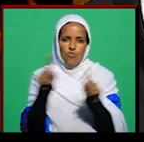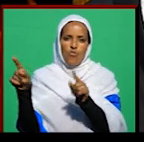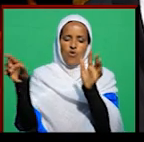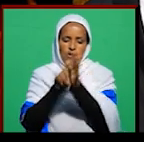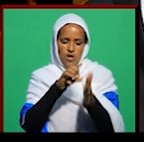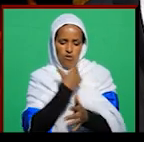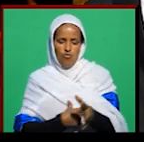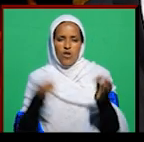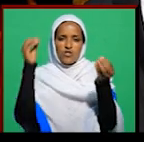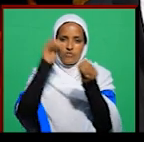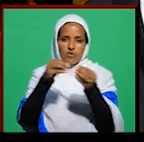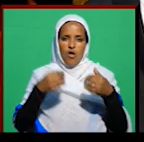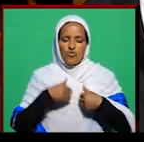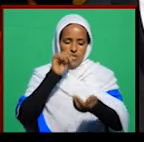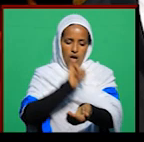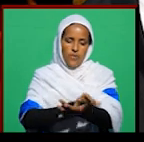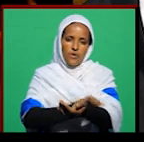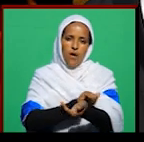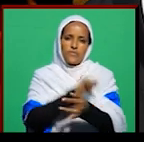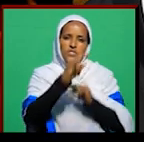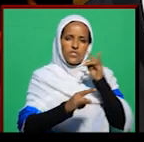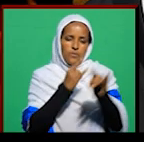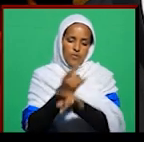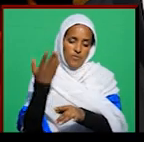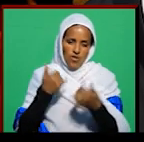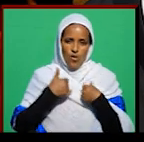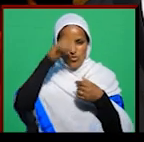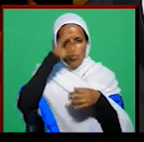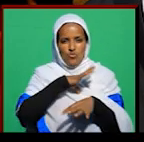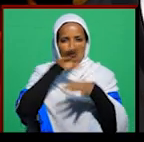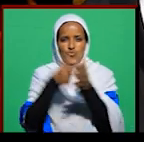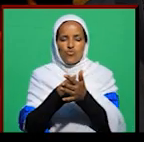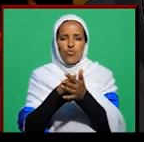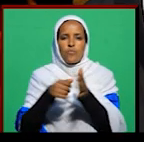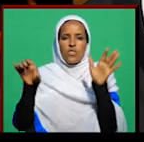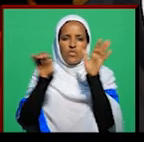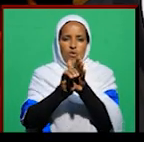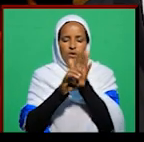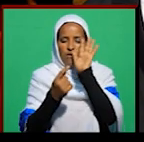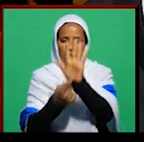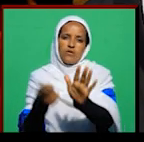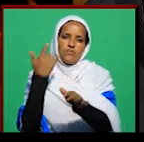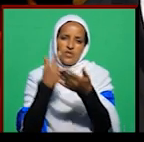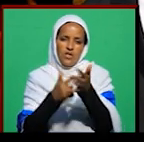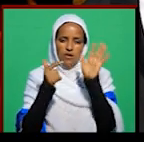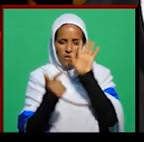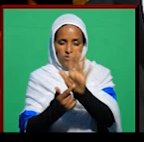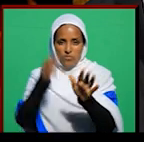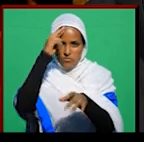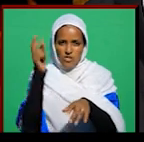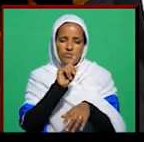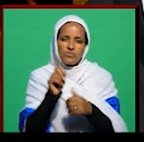ደግሞ ለሕገ ልቡና ጭምር ላሉት ለአብርሃም ዘመን ለነበሩት ሰዎች በሙሉ መታወቂያ ምልክት ነበራቸው ማለት ነው። ይሄ